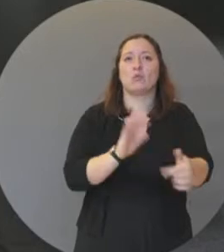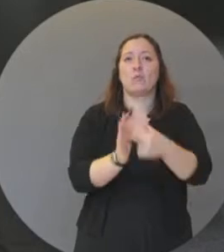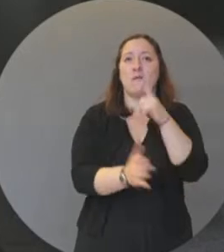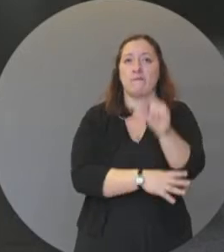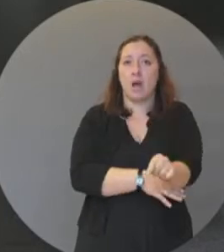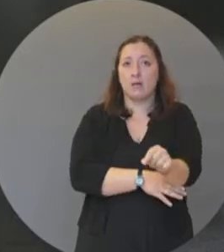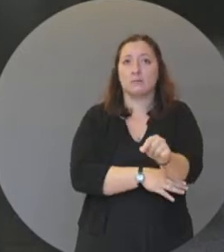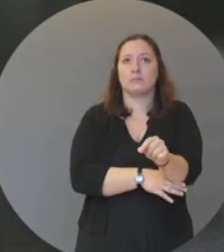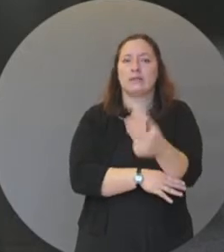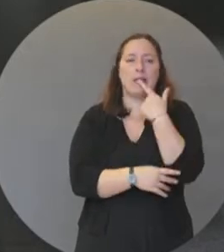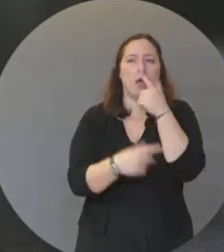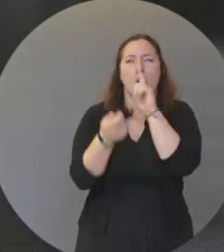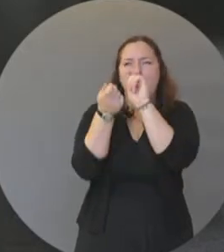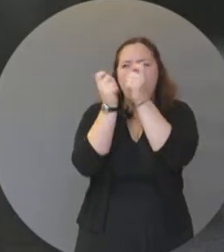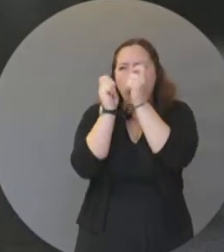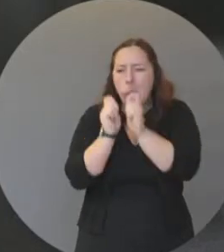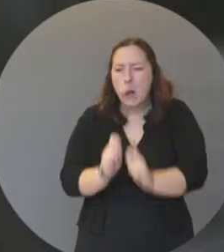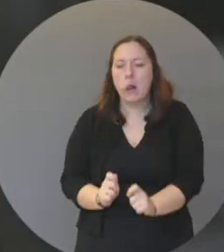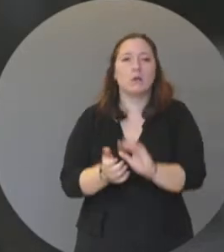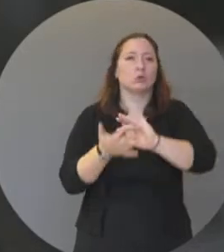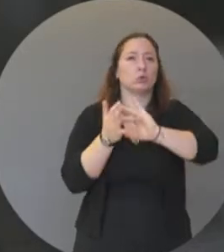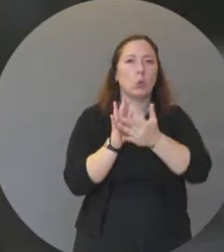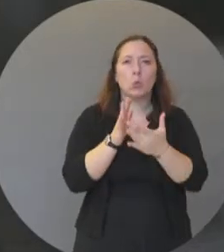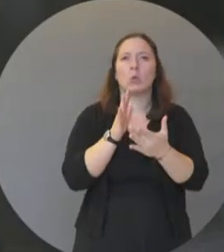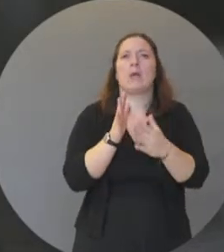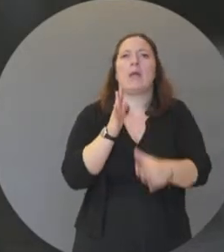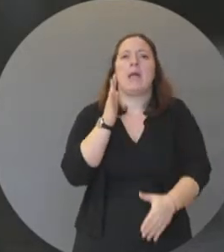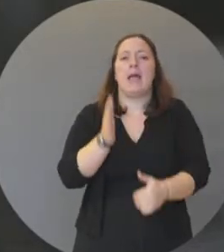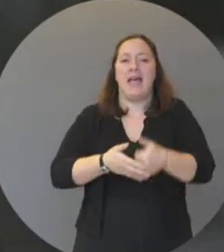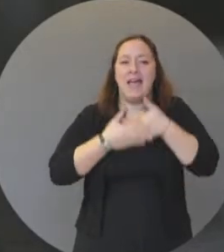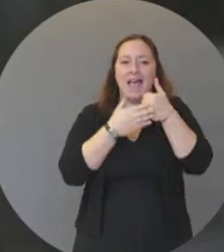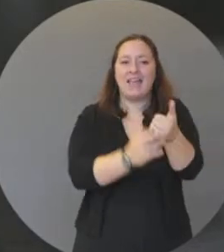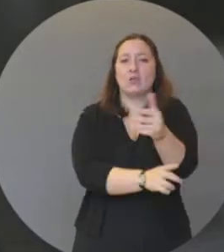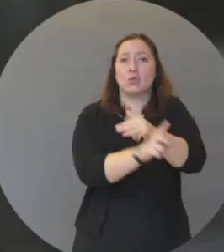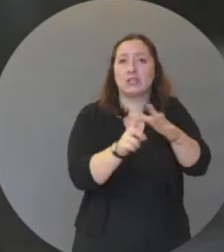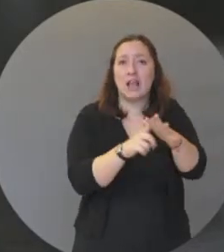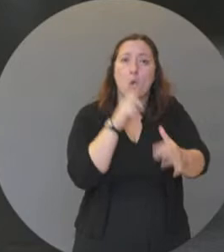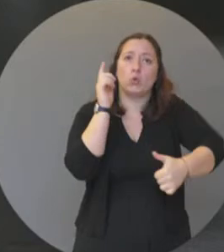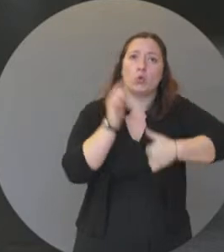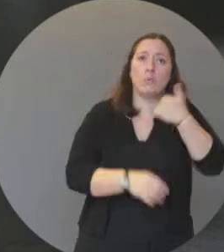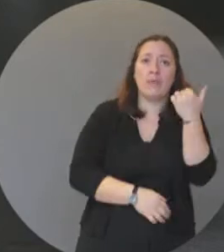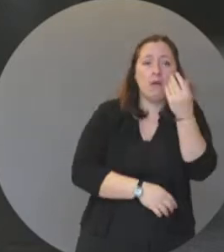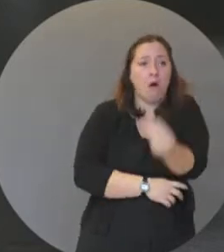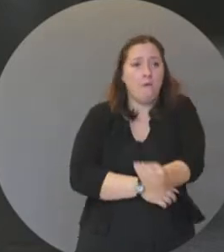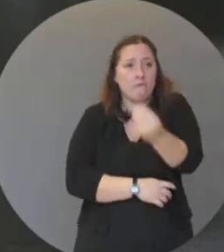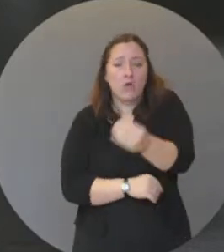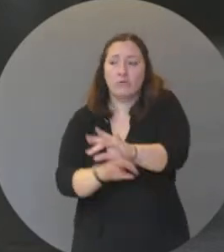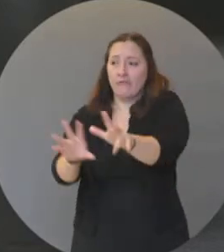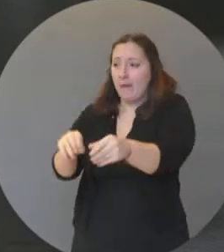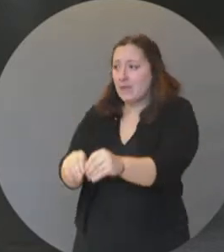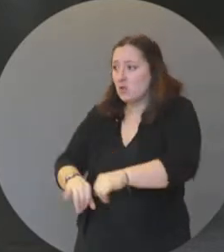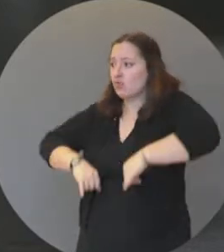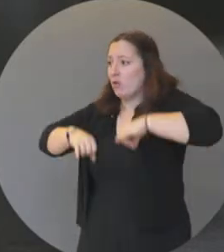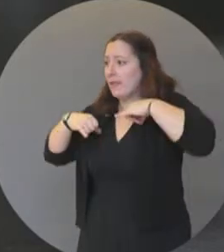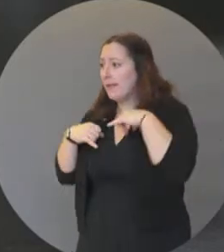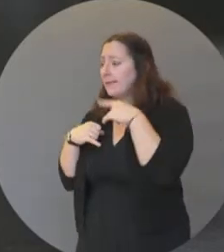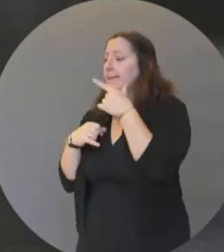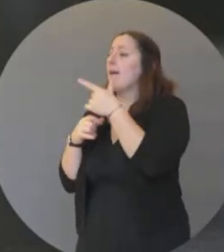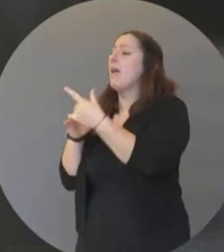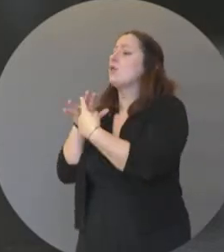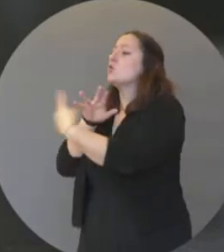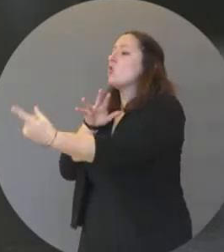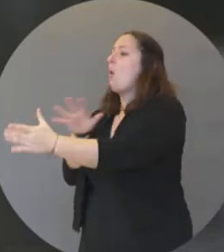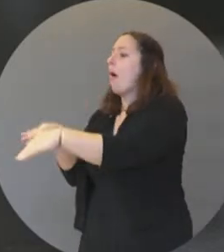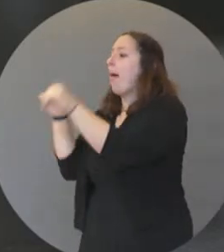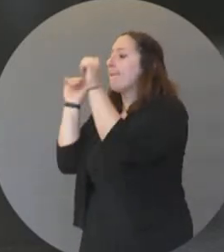cette refonte totale a permis d'intégrer toutes les aides sociales relatives à l'autonomie à l'enfance la famille la jeunesse ainsi que la lutte contre les exclusions et